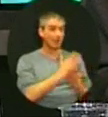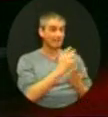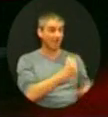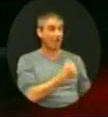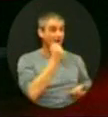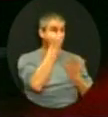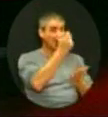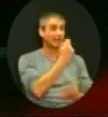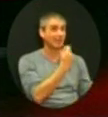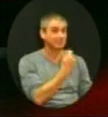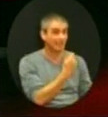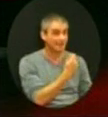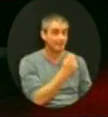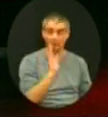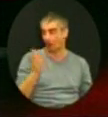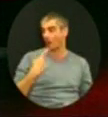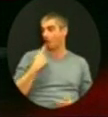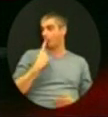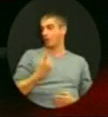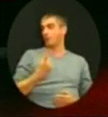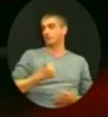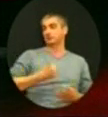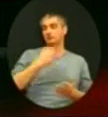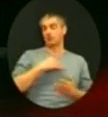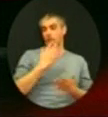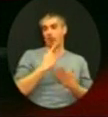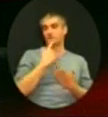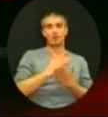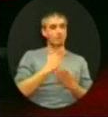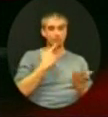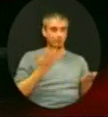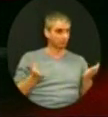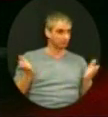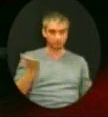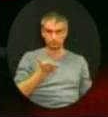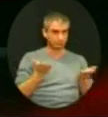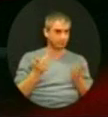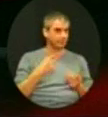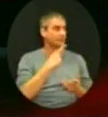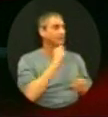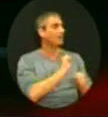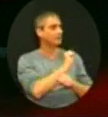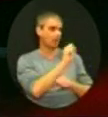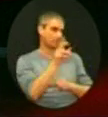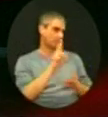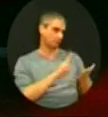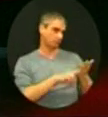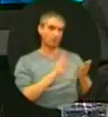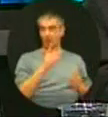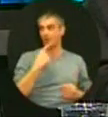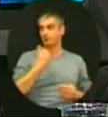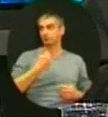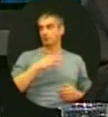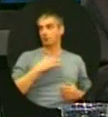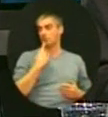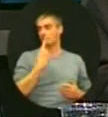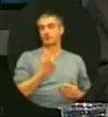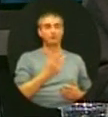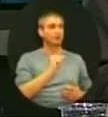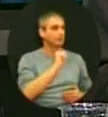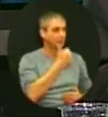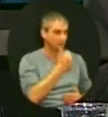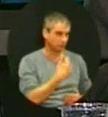את הכסף. תרשי לי לענות. זה מה שטוען שר הבריאות. איפשהו באיזשהו... זו טענה מוצדקת. תראו, כך טוען שר הבריאות? קודם כל, ראשית